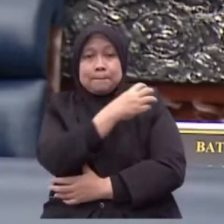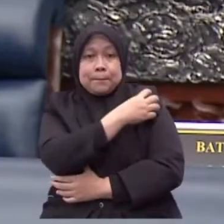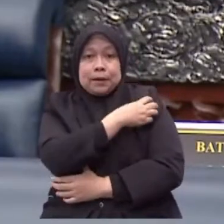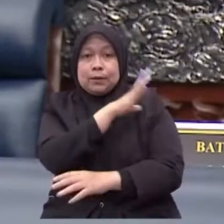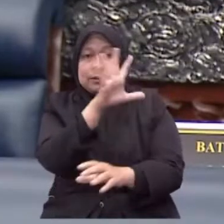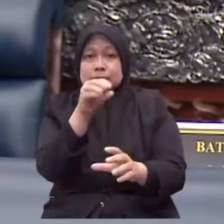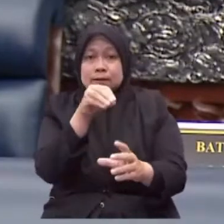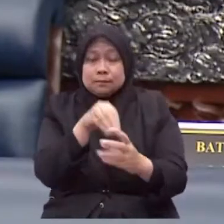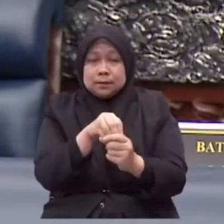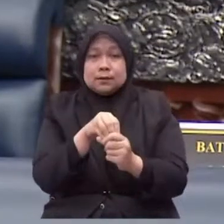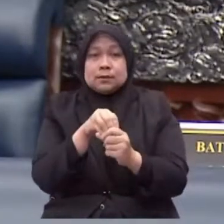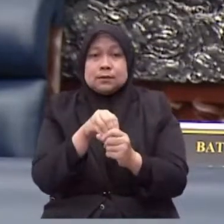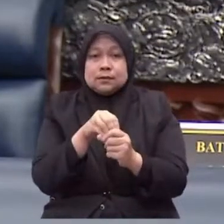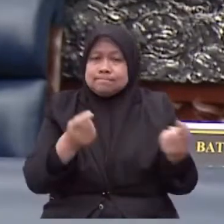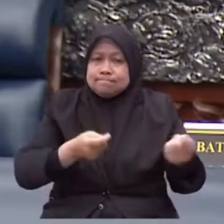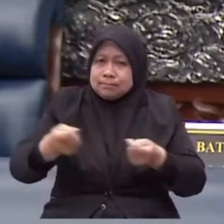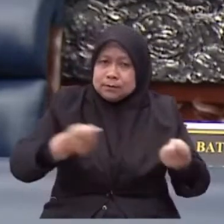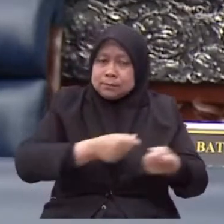pegawai termasuk